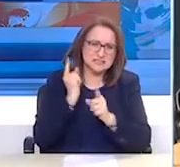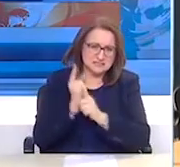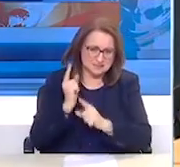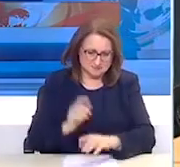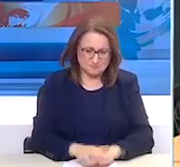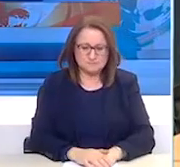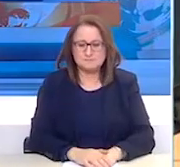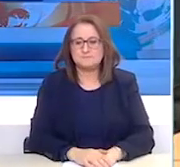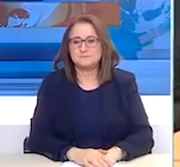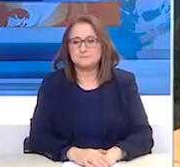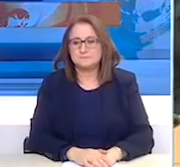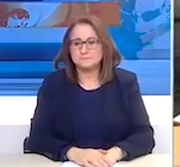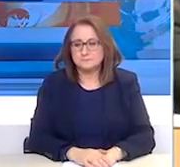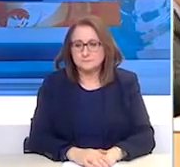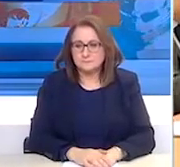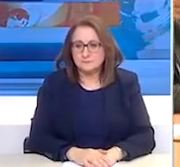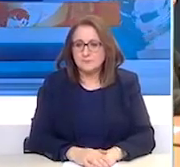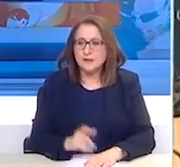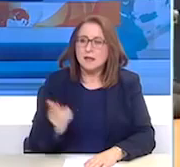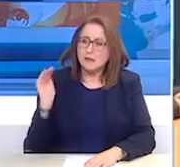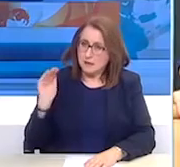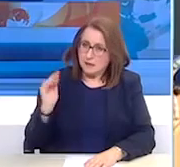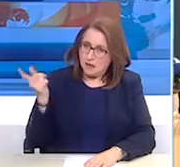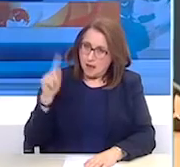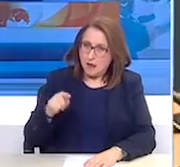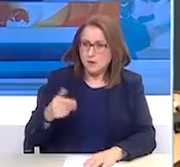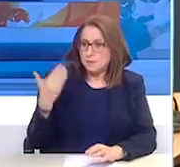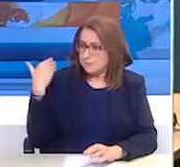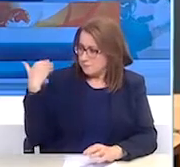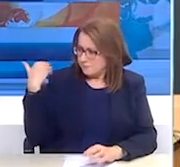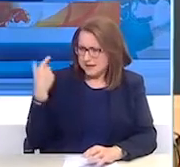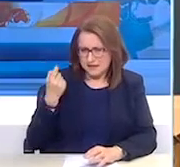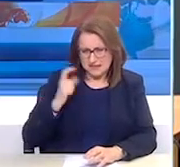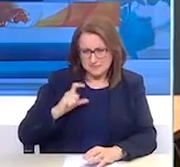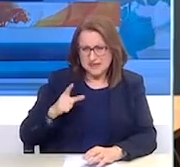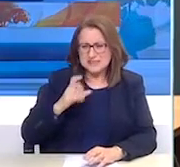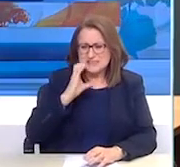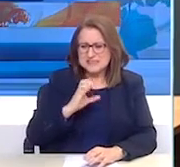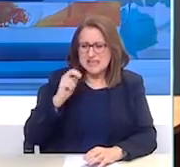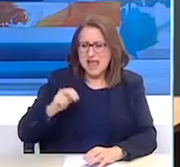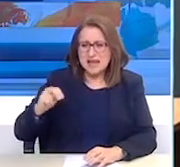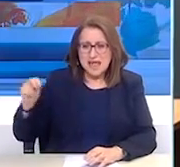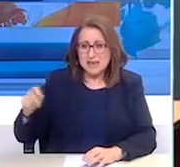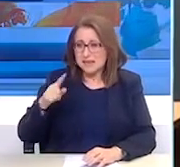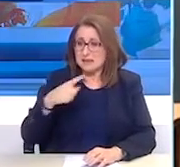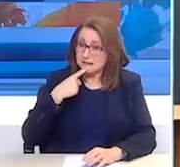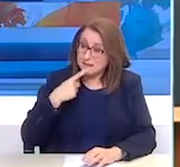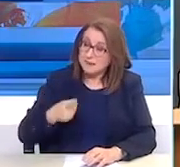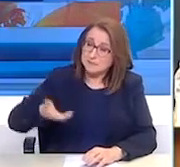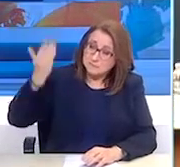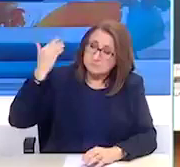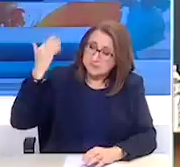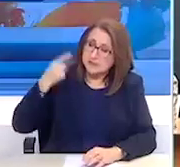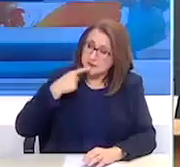CNN.gr. Κύριε καθηγητά, πριν μερικούς μήνες σε δήλωση στο CNN Greece είχατε προβλέψει ότι θα έρθει μια πανδημία γρίπης μέσα στον 21ο